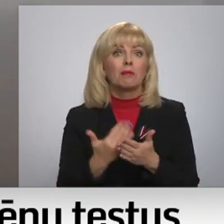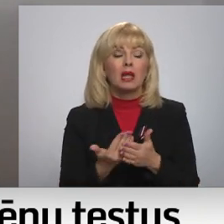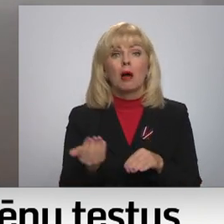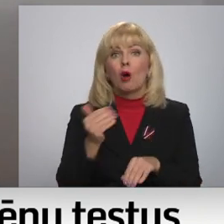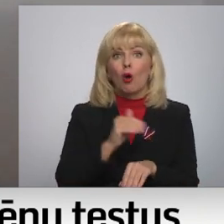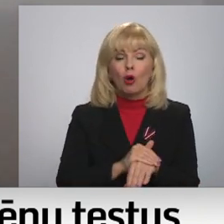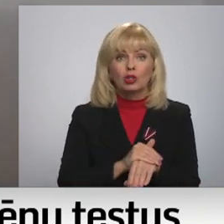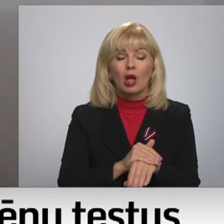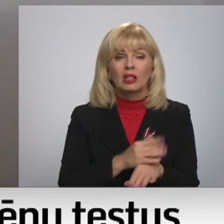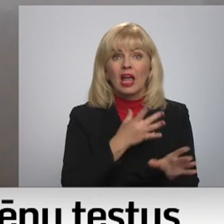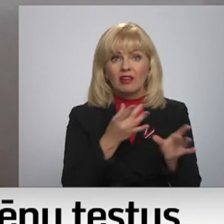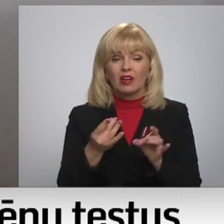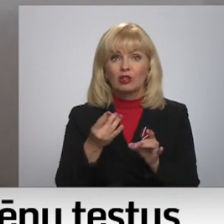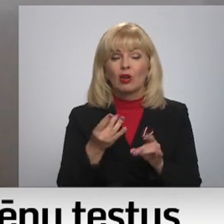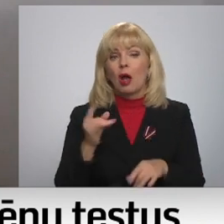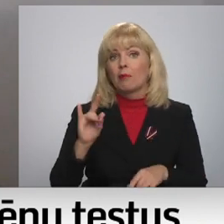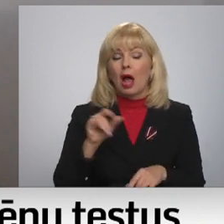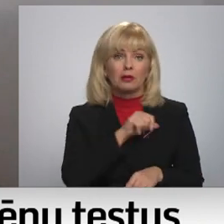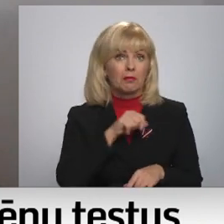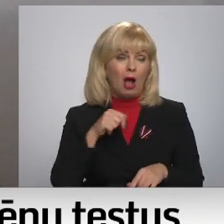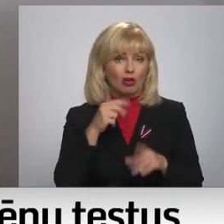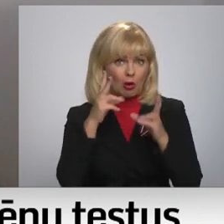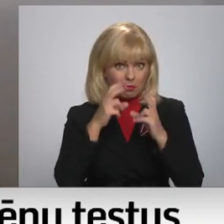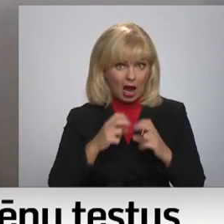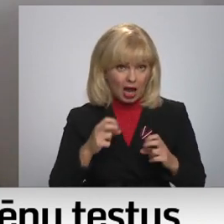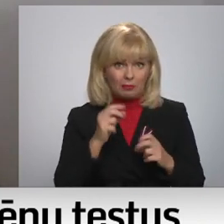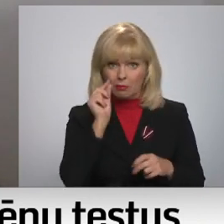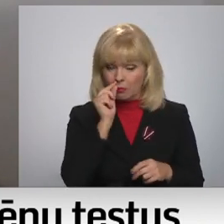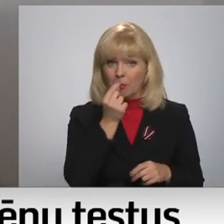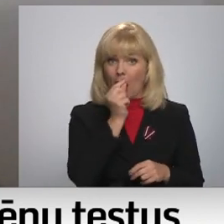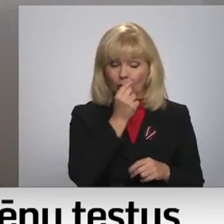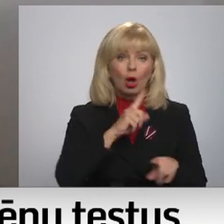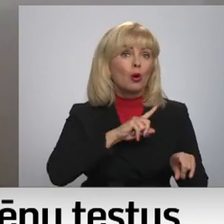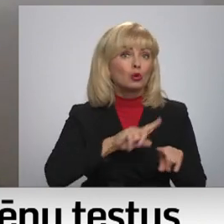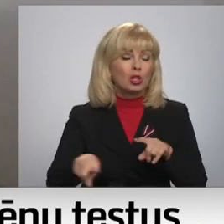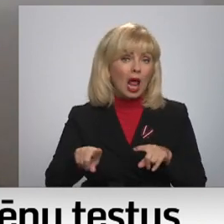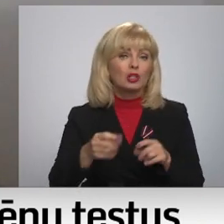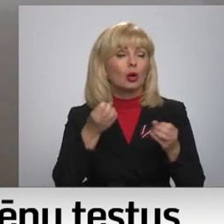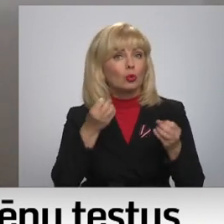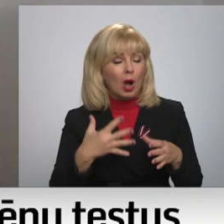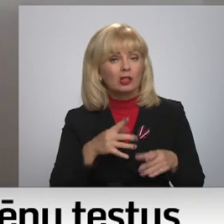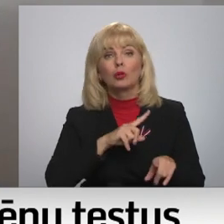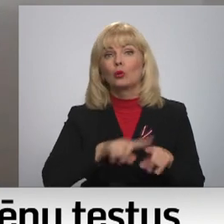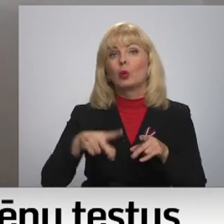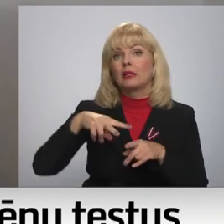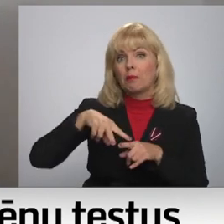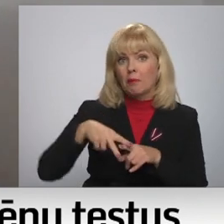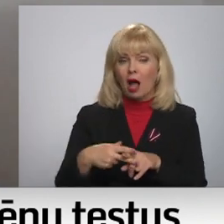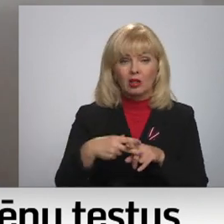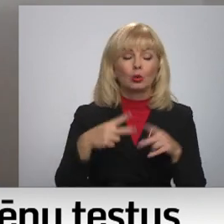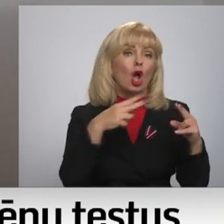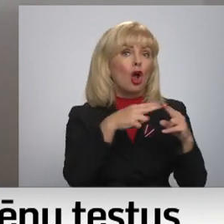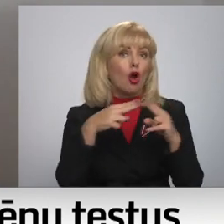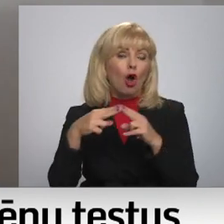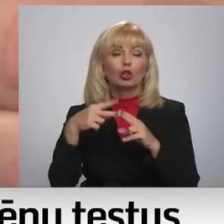inficētu bērnu ar paštestu, antigena testu, tad uzreiz varētu būt pārtraukta kontaktēšanās